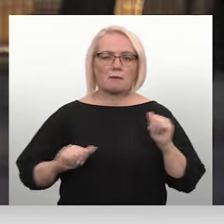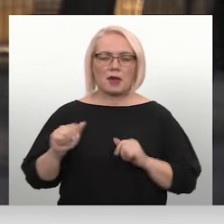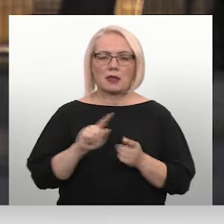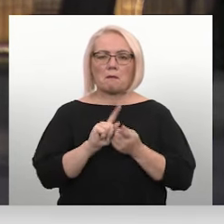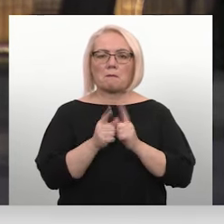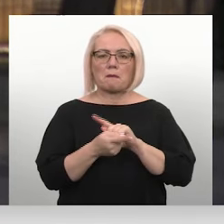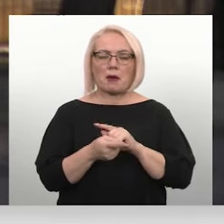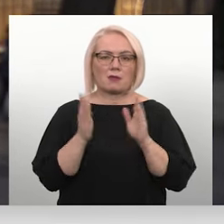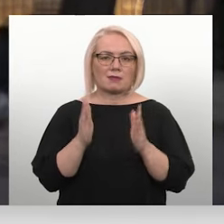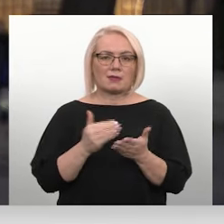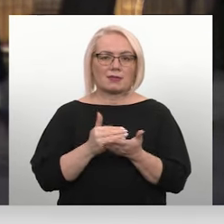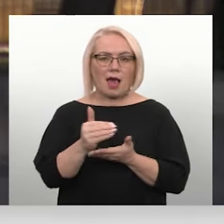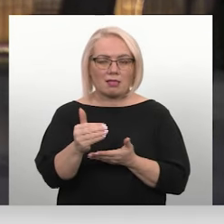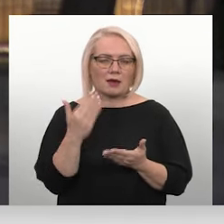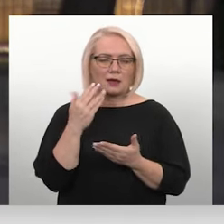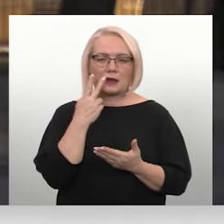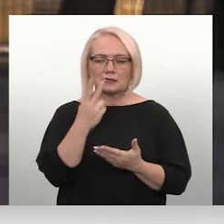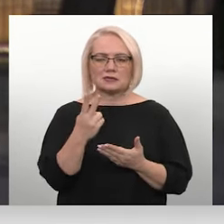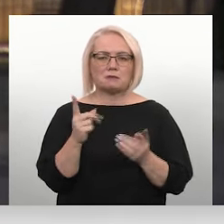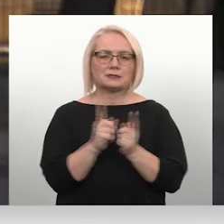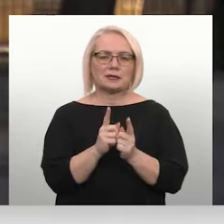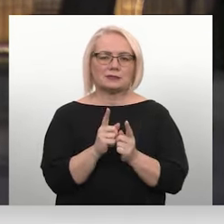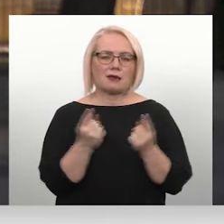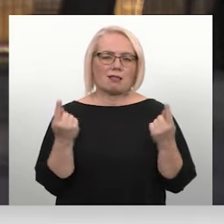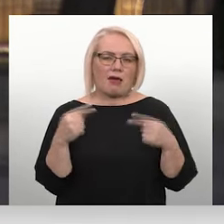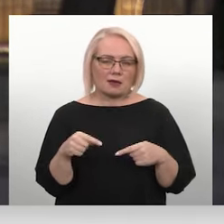pāraugs tālāk, to mēs redzēsim jau pēc neilga laika, bet šobrīd atgriežamies studijā.